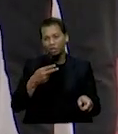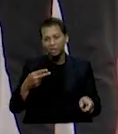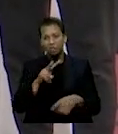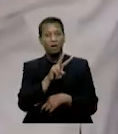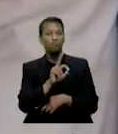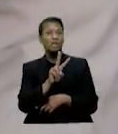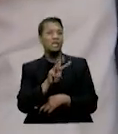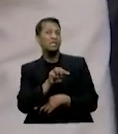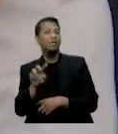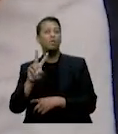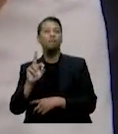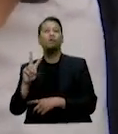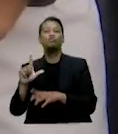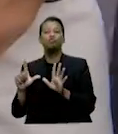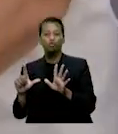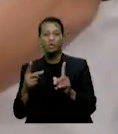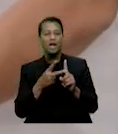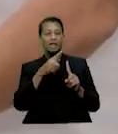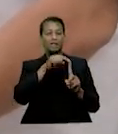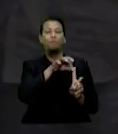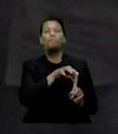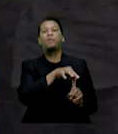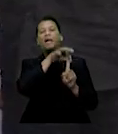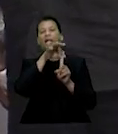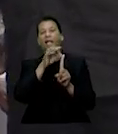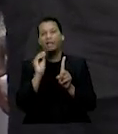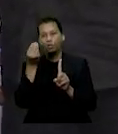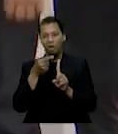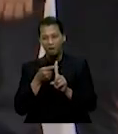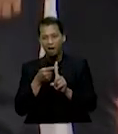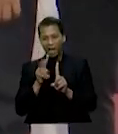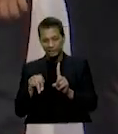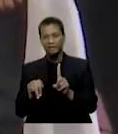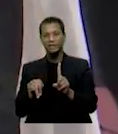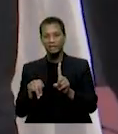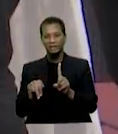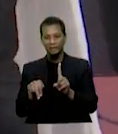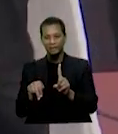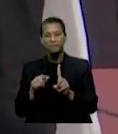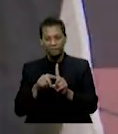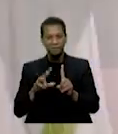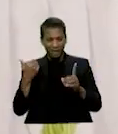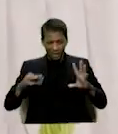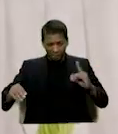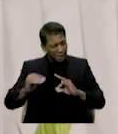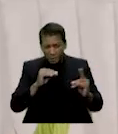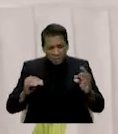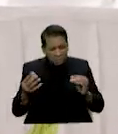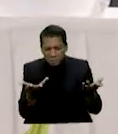2023-2027. Hal ini diumumkan setelah Musyawarah Nasional PB POPSI 2023 digelar di Hotel Lido Lake Resort, Bogor, Jawa